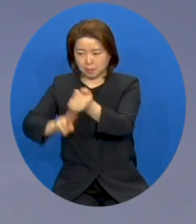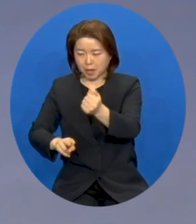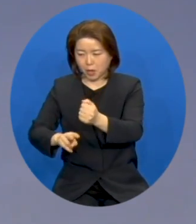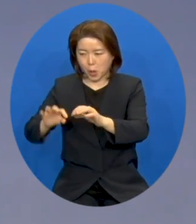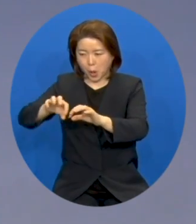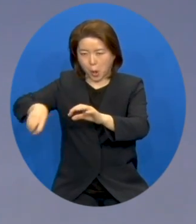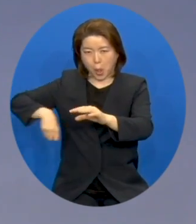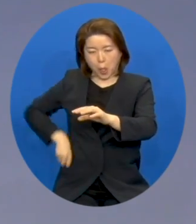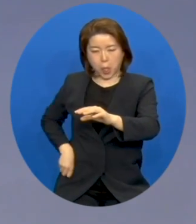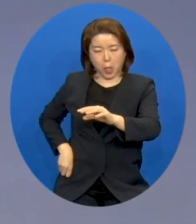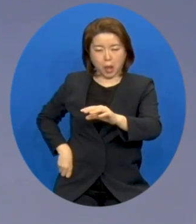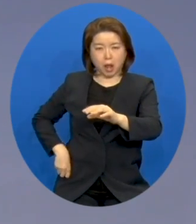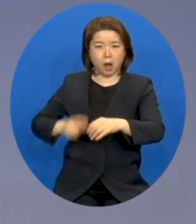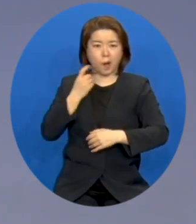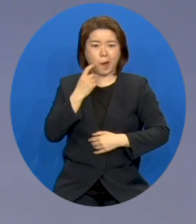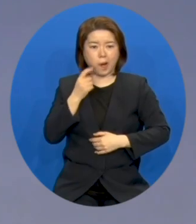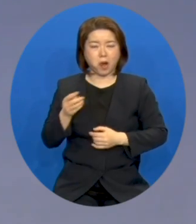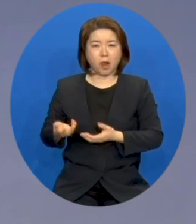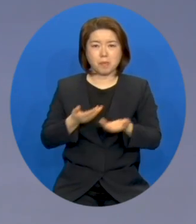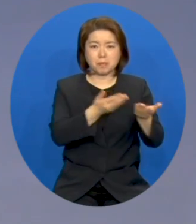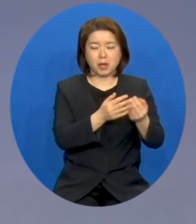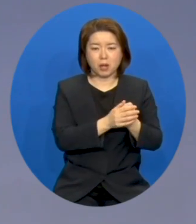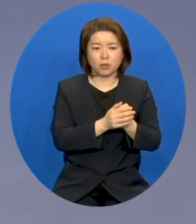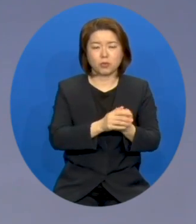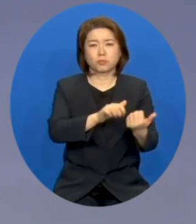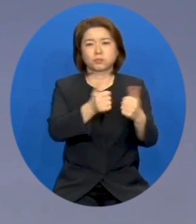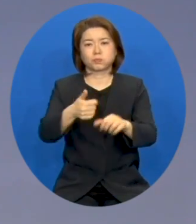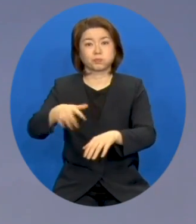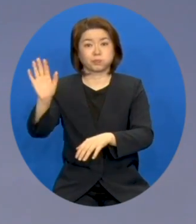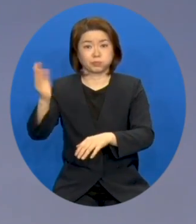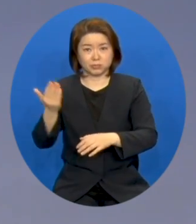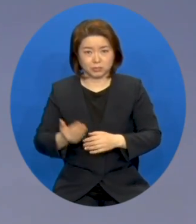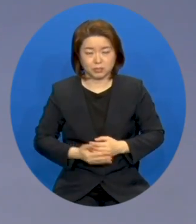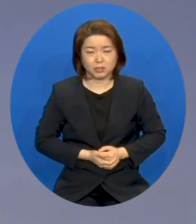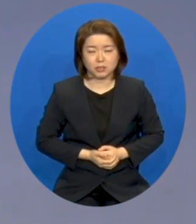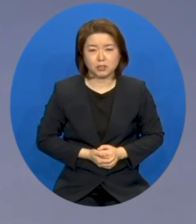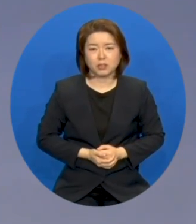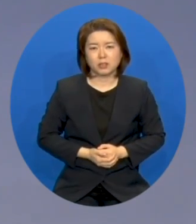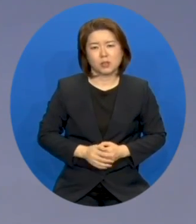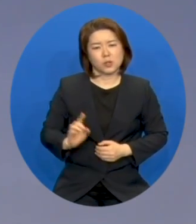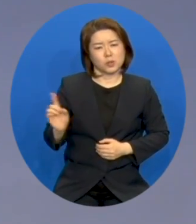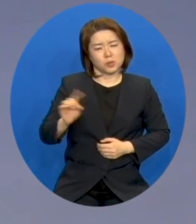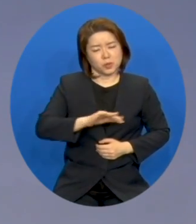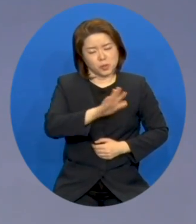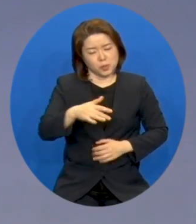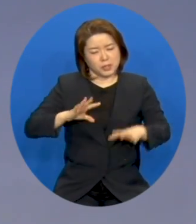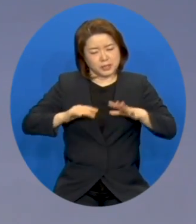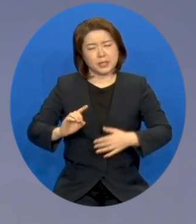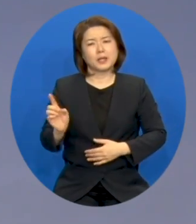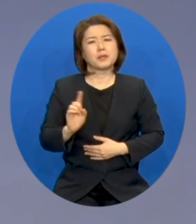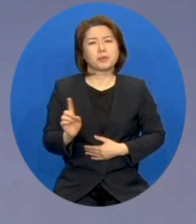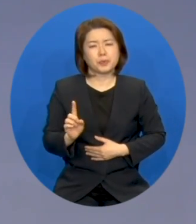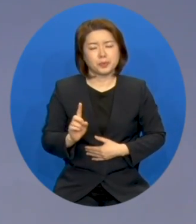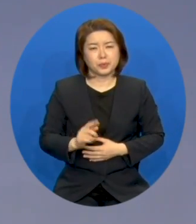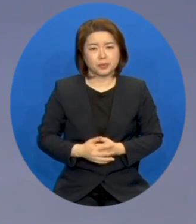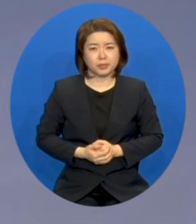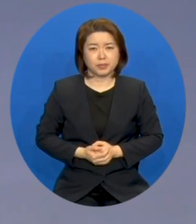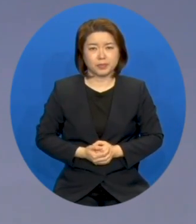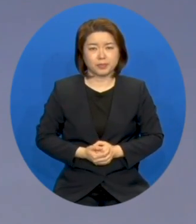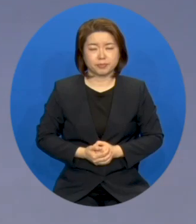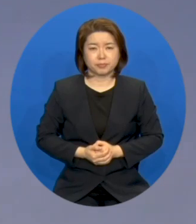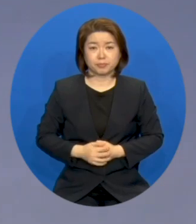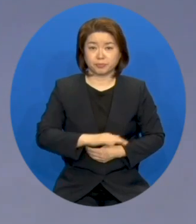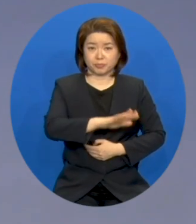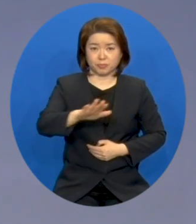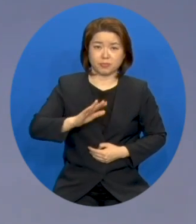거짓말하고 그리고 죽어나간 사람입니다. 도대체 우리가 무엇을 자랑할 것이 있겠습니까?